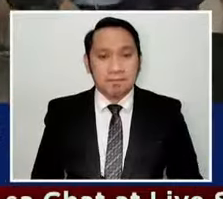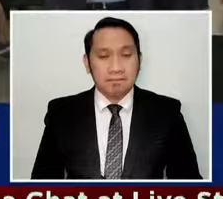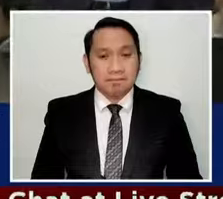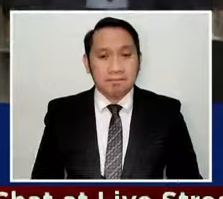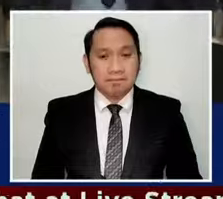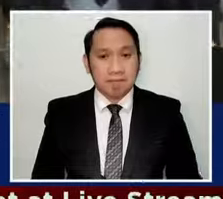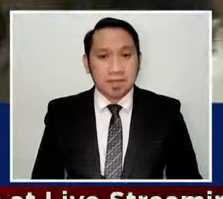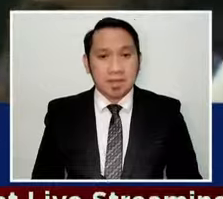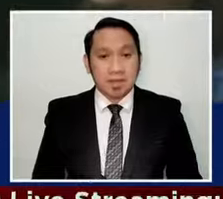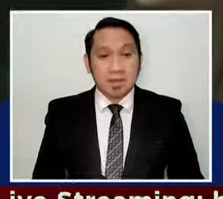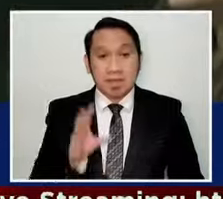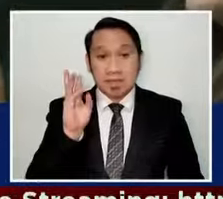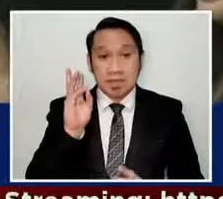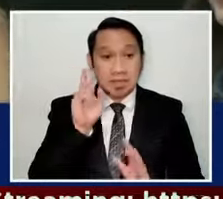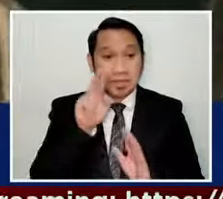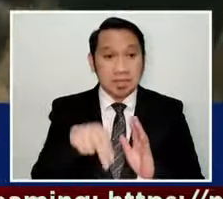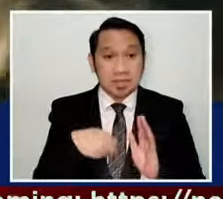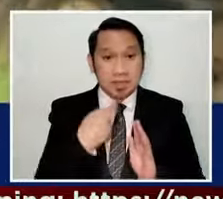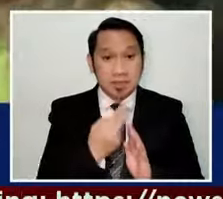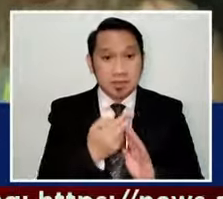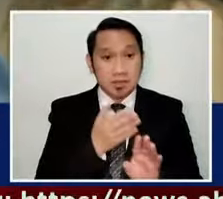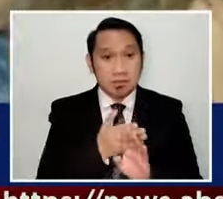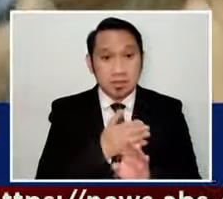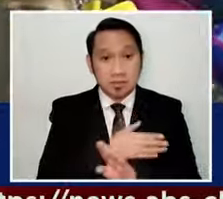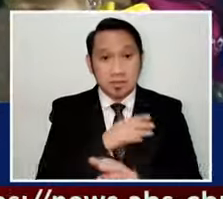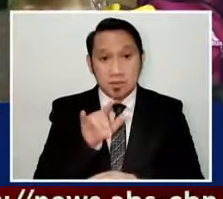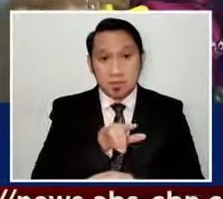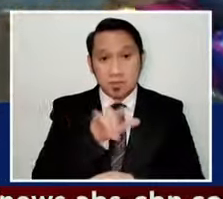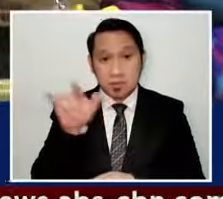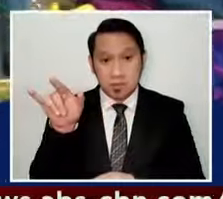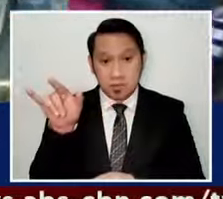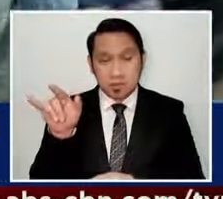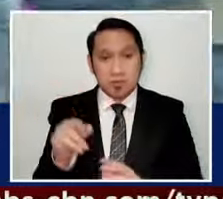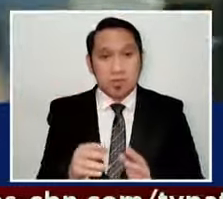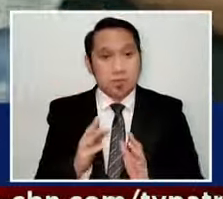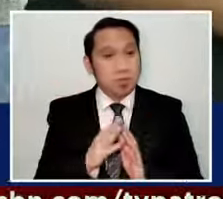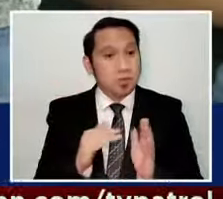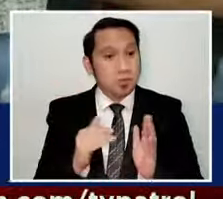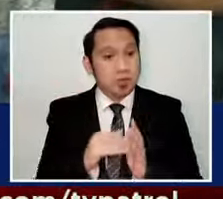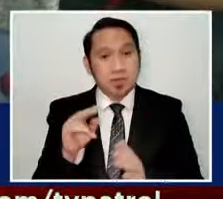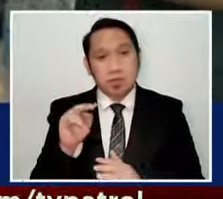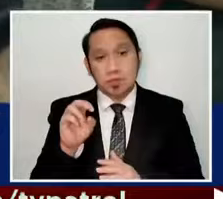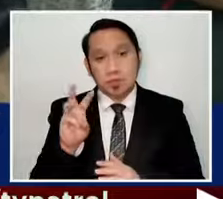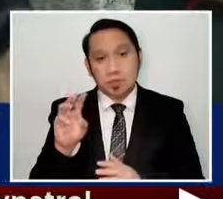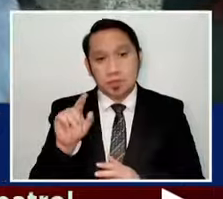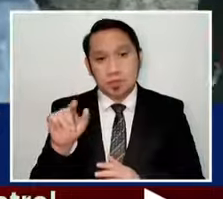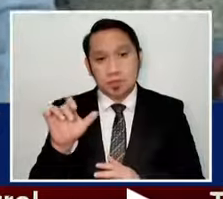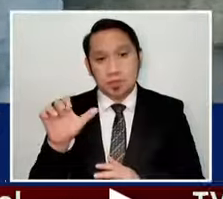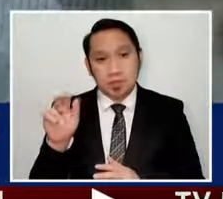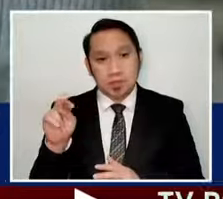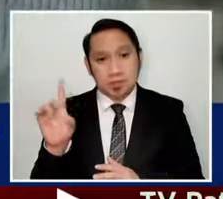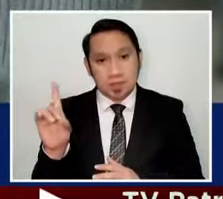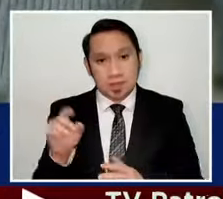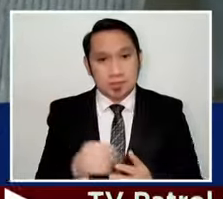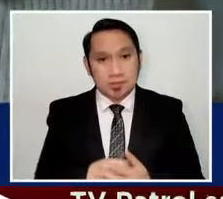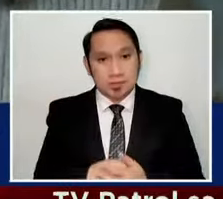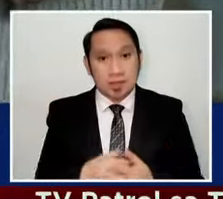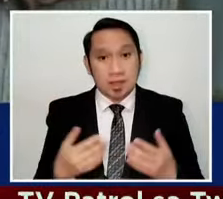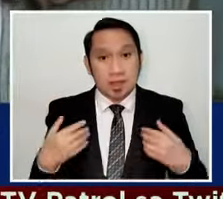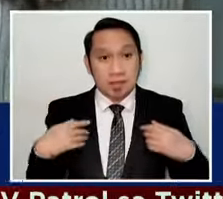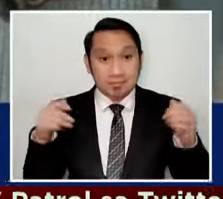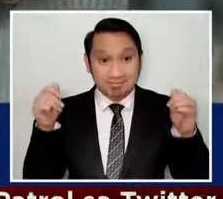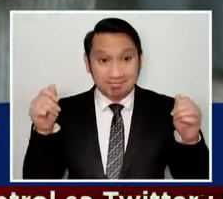Higit 6 oras bago ang flight papuntang New Zealand. Nasa NAIA Terminal 3 na si Crystal Ann. Bit-bit